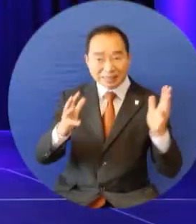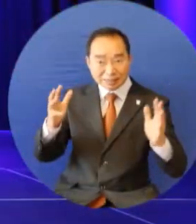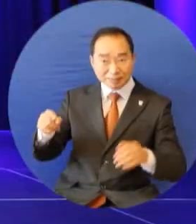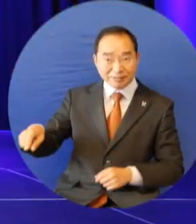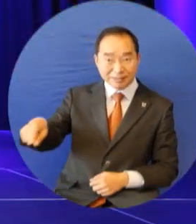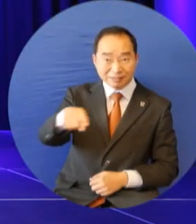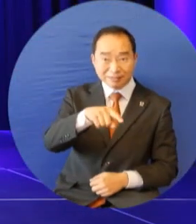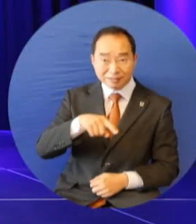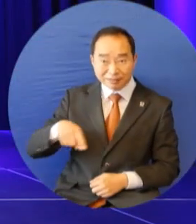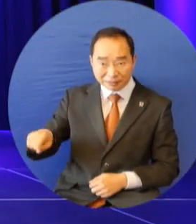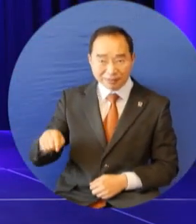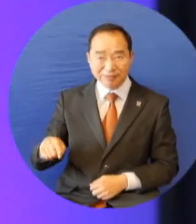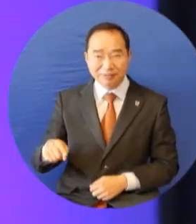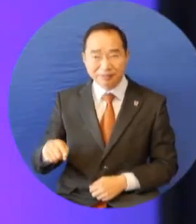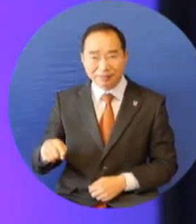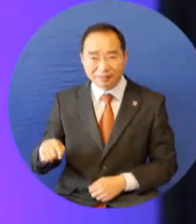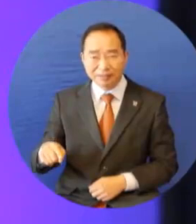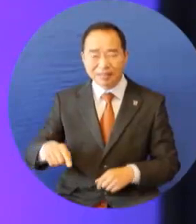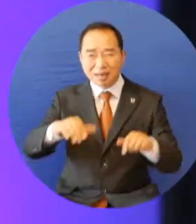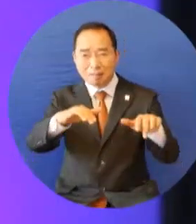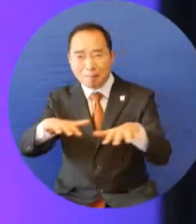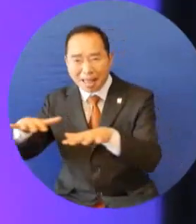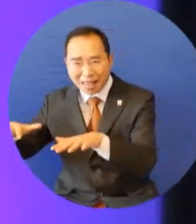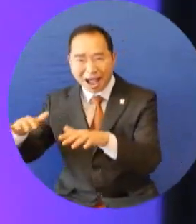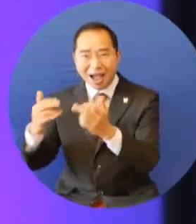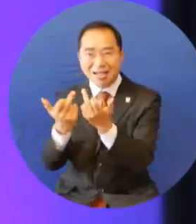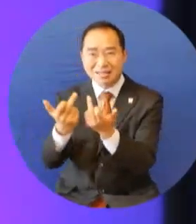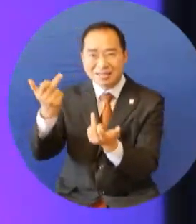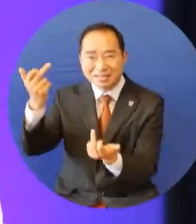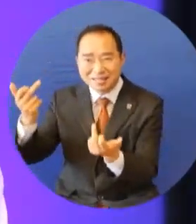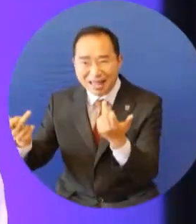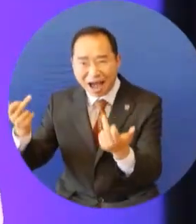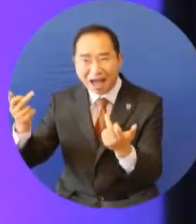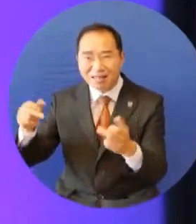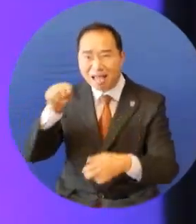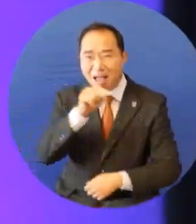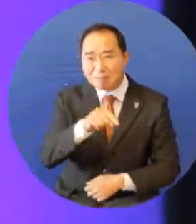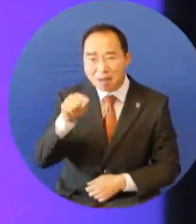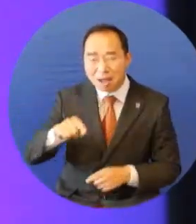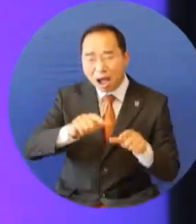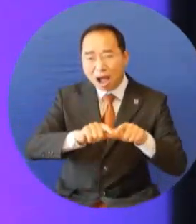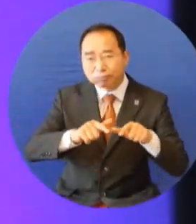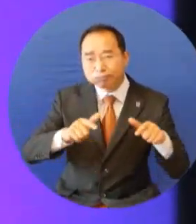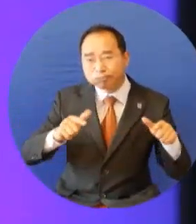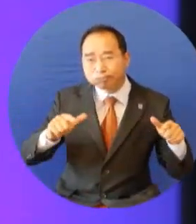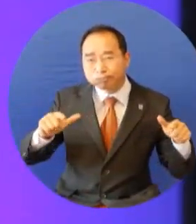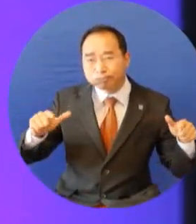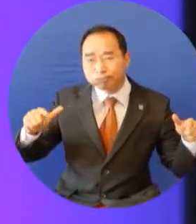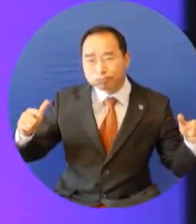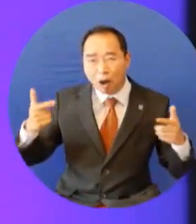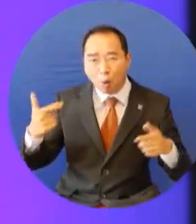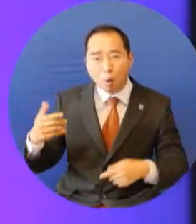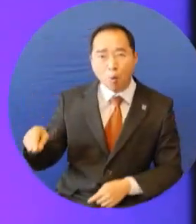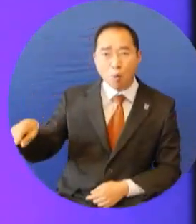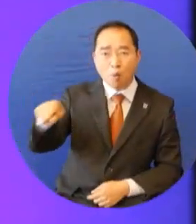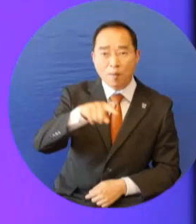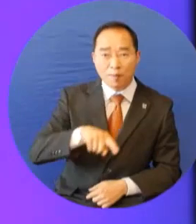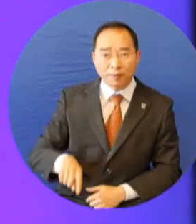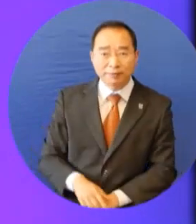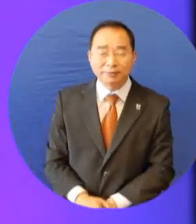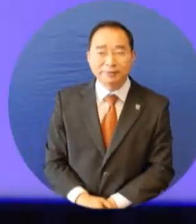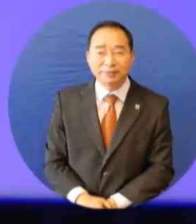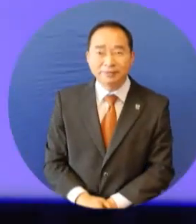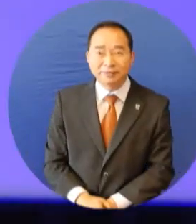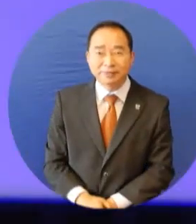들풀이 그냥 들풀이 아니라 들, 바다, 산, 굉장히 다양하게 이렇게 있단